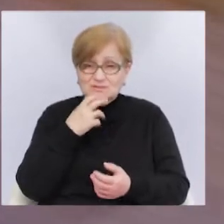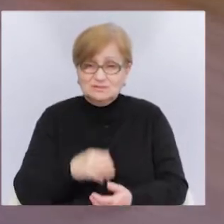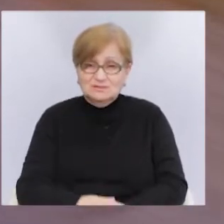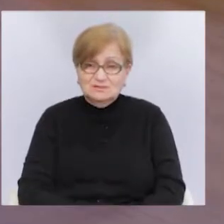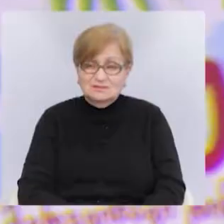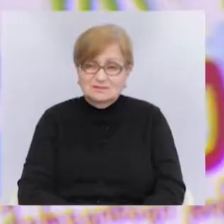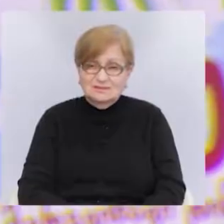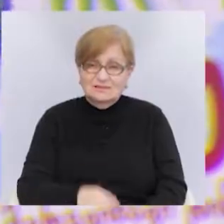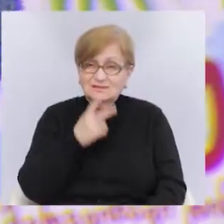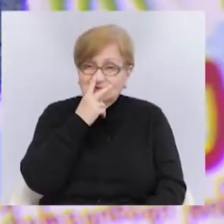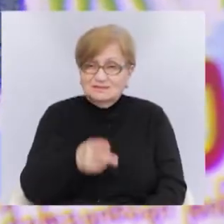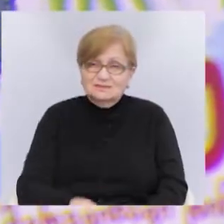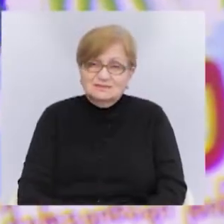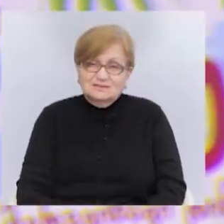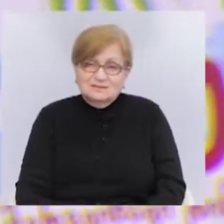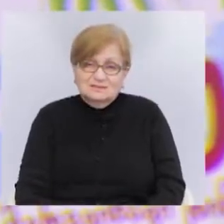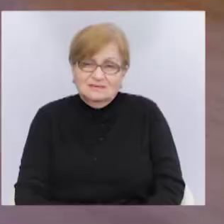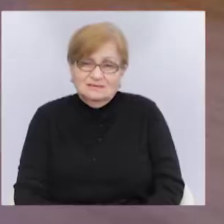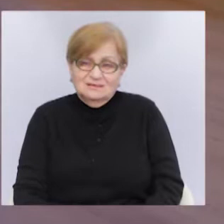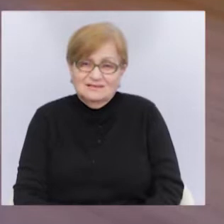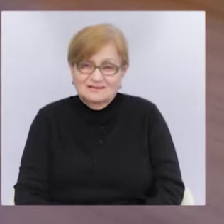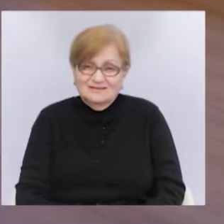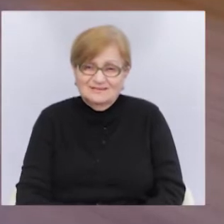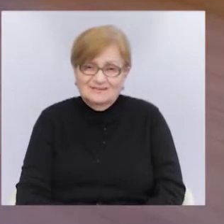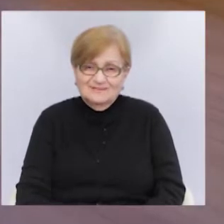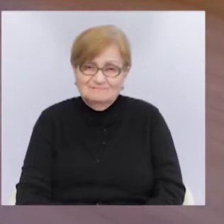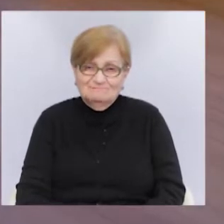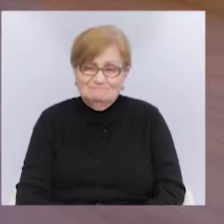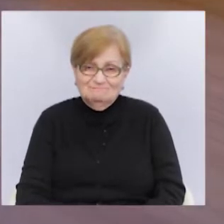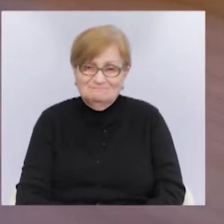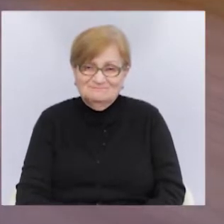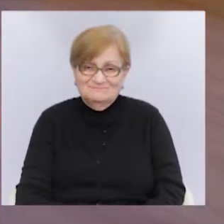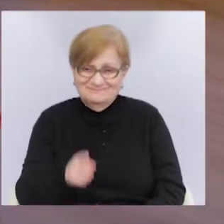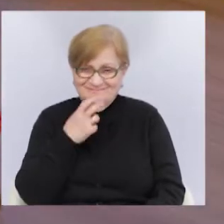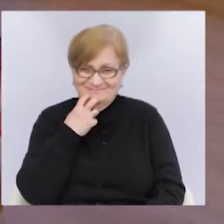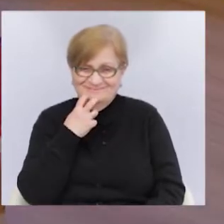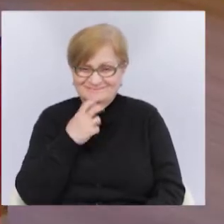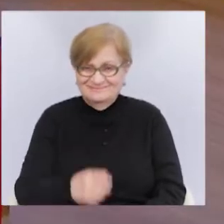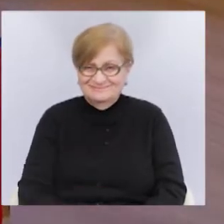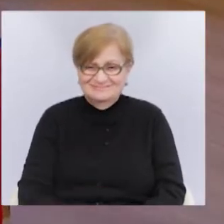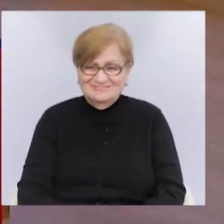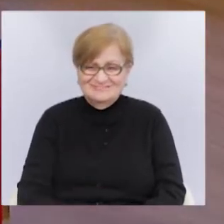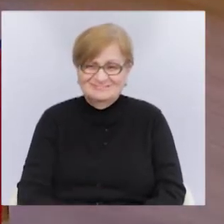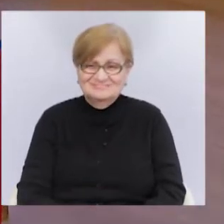თქვა, ეს არის მეტი წუთით. აი მოდი, თან ანასტასია.